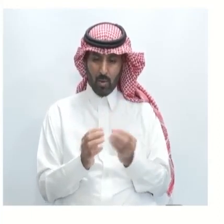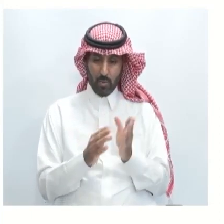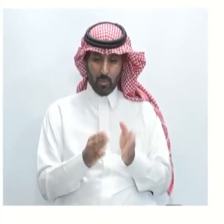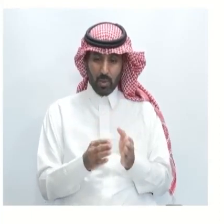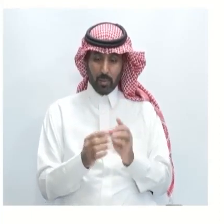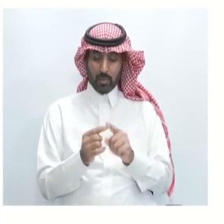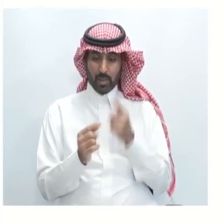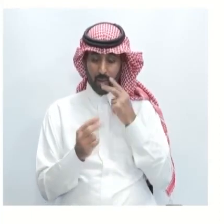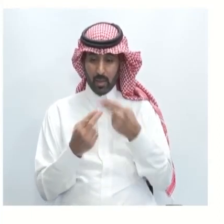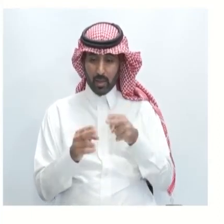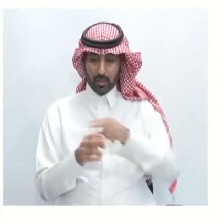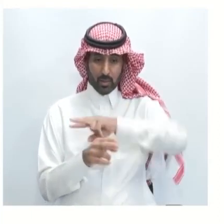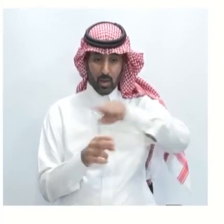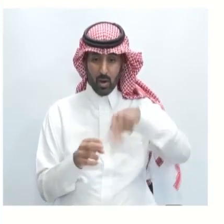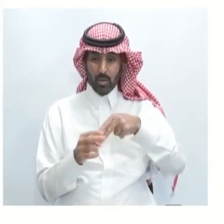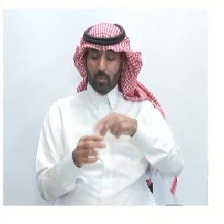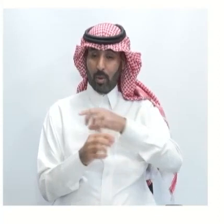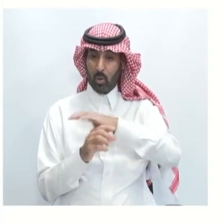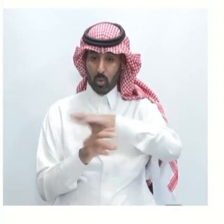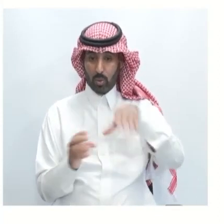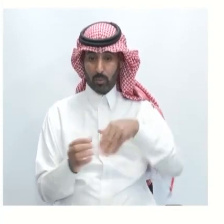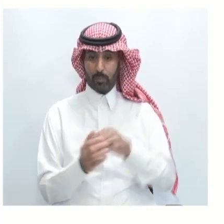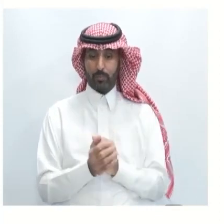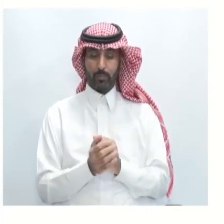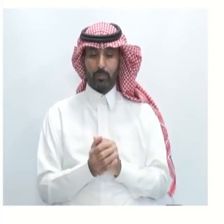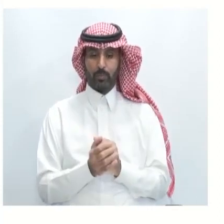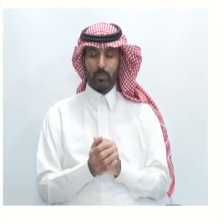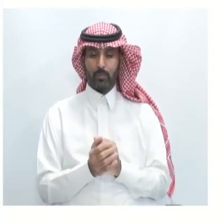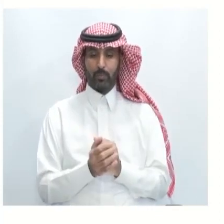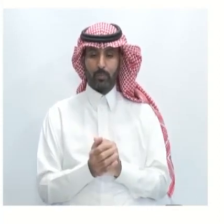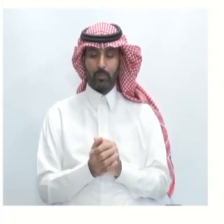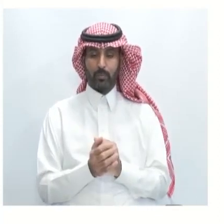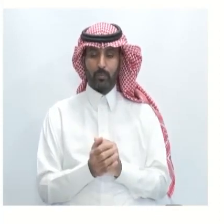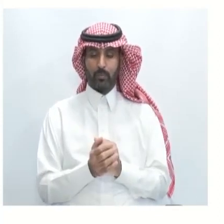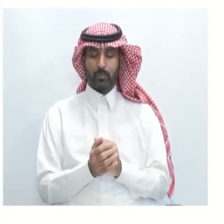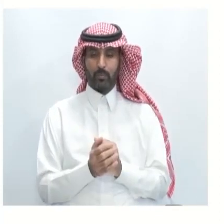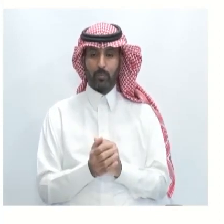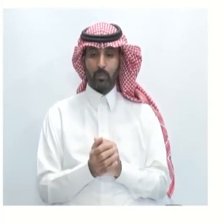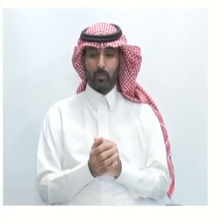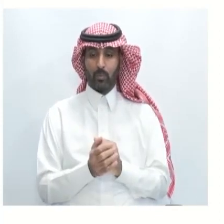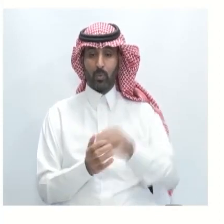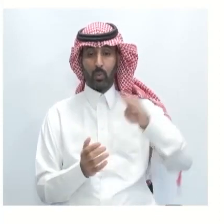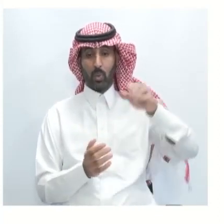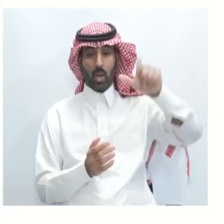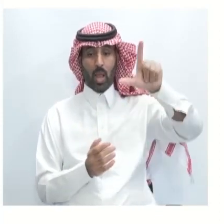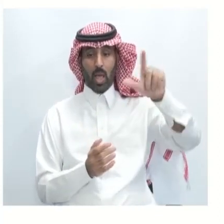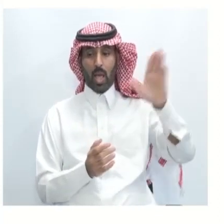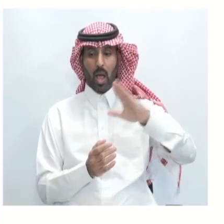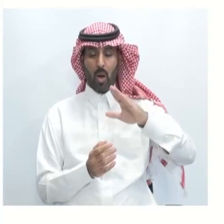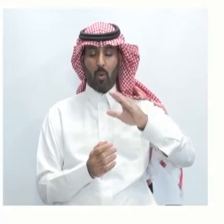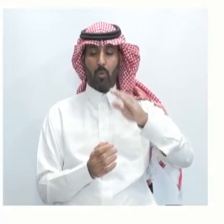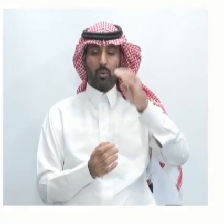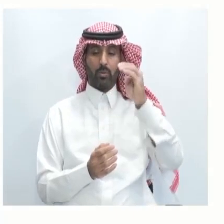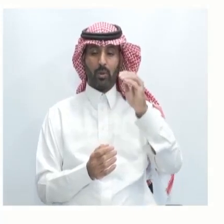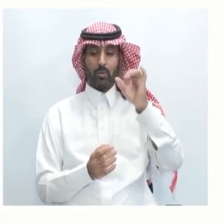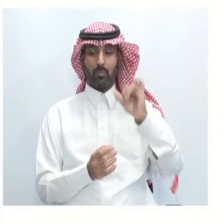مقدمه الثانيه مسوره بصور كلي ناخذ مثال مثل كل او جميع كل او جامعات